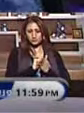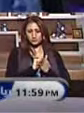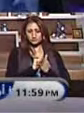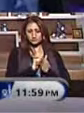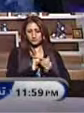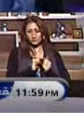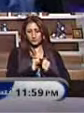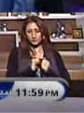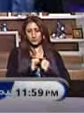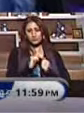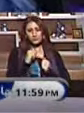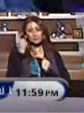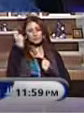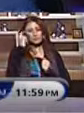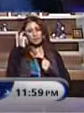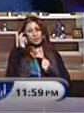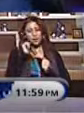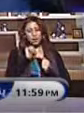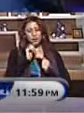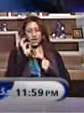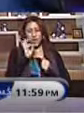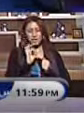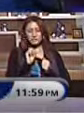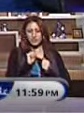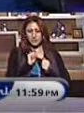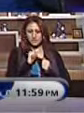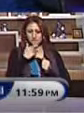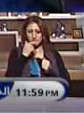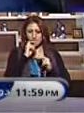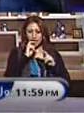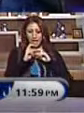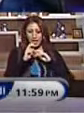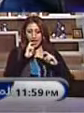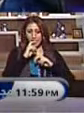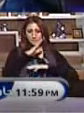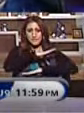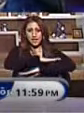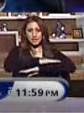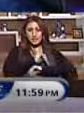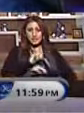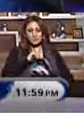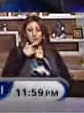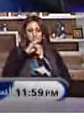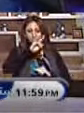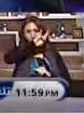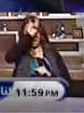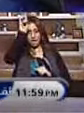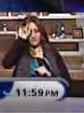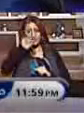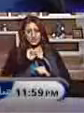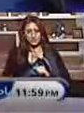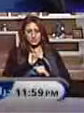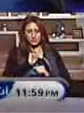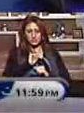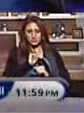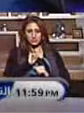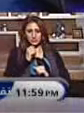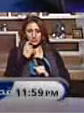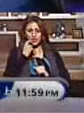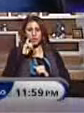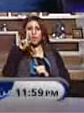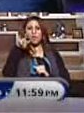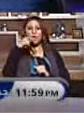على على العقل المجرد لا يجب ان يجوز لا يجوز هذا من منا يتحاور مع ابليس احنا بشر فما بالك برب